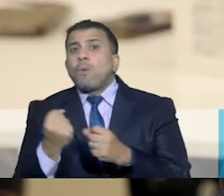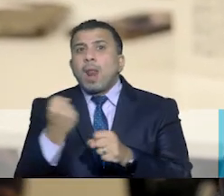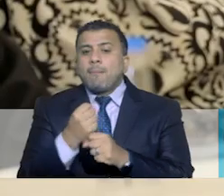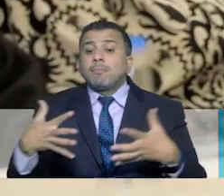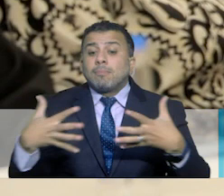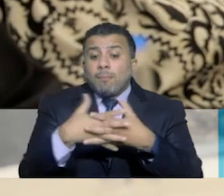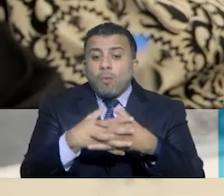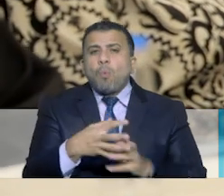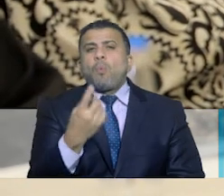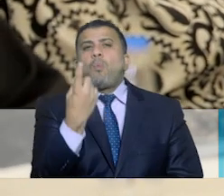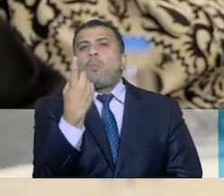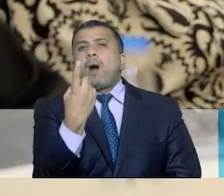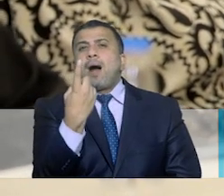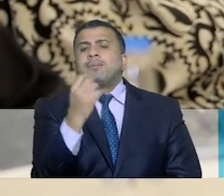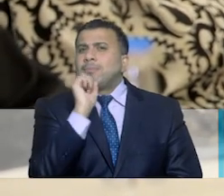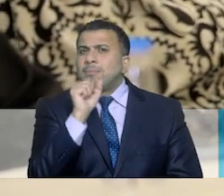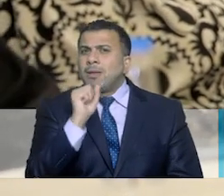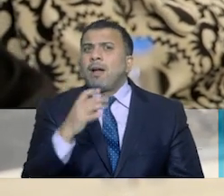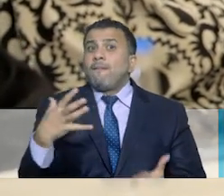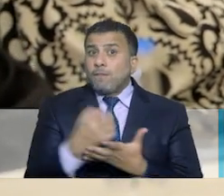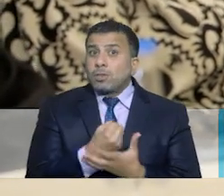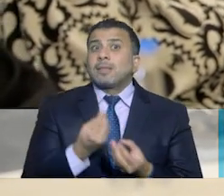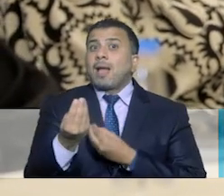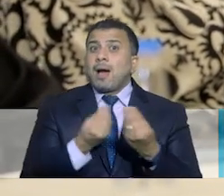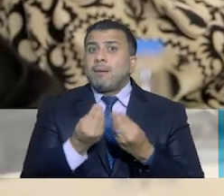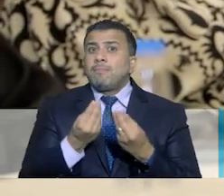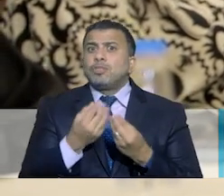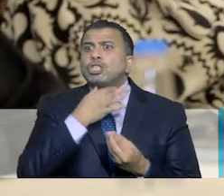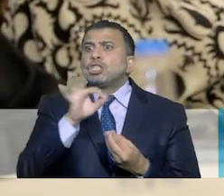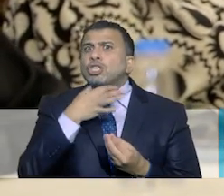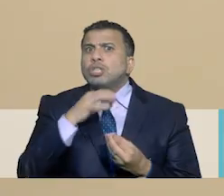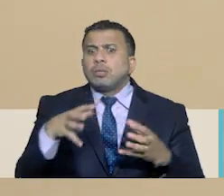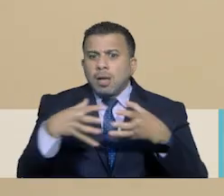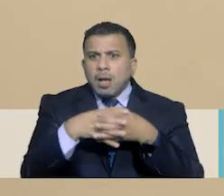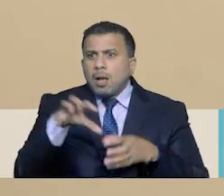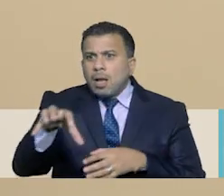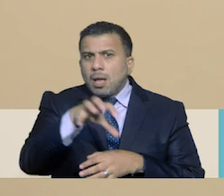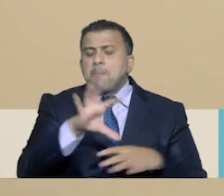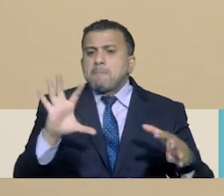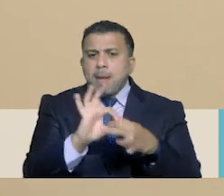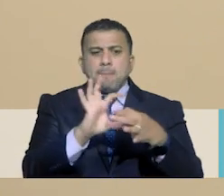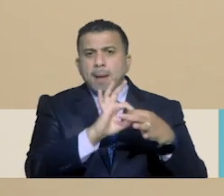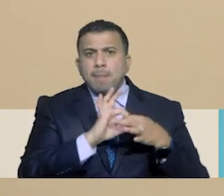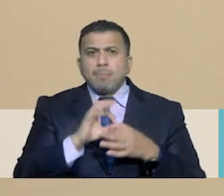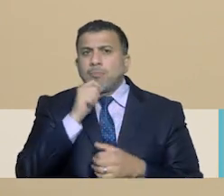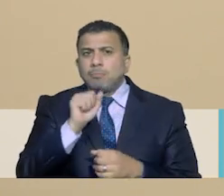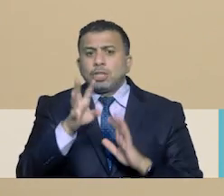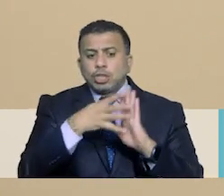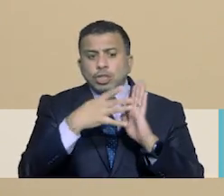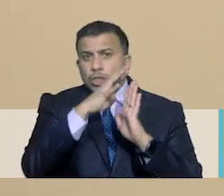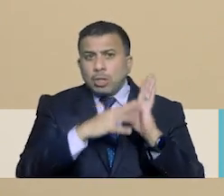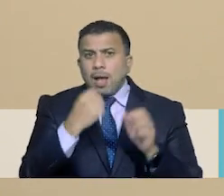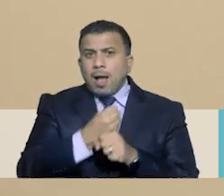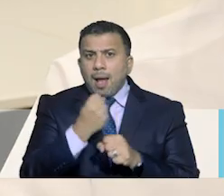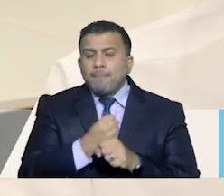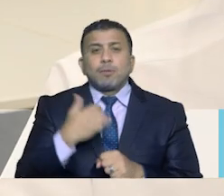الفريق الواحد وتوفر الاجنده فرصه للتعامل مع المستجد والاحداث المتوقعه لاعداد جدول